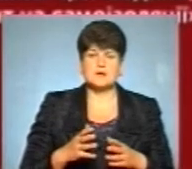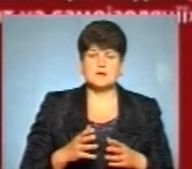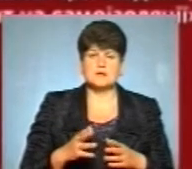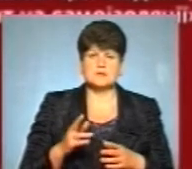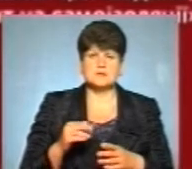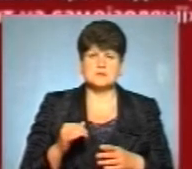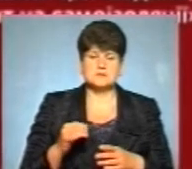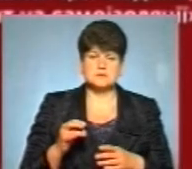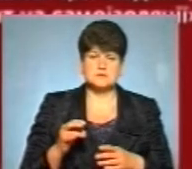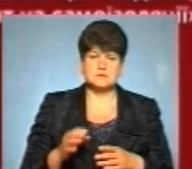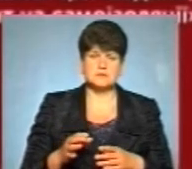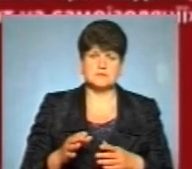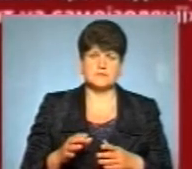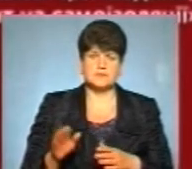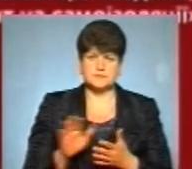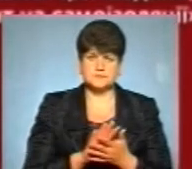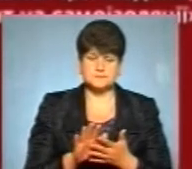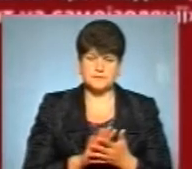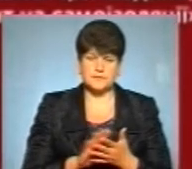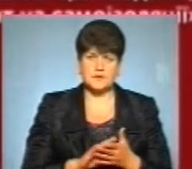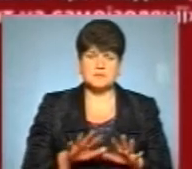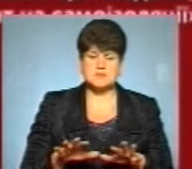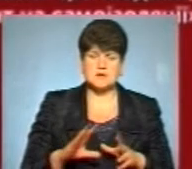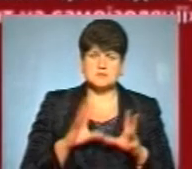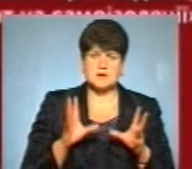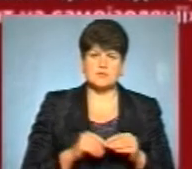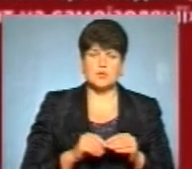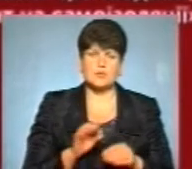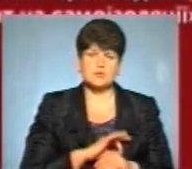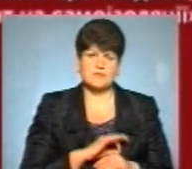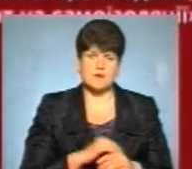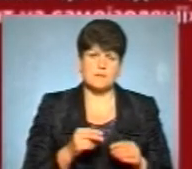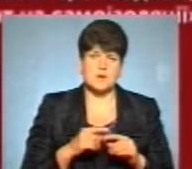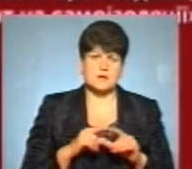місць загального користування, тобто магазини,